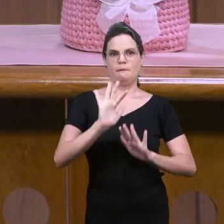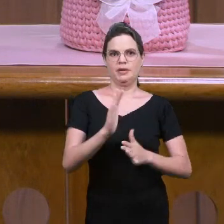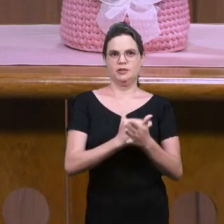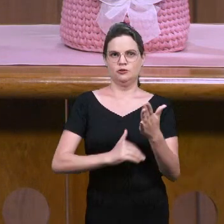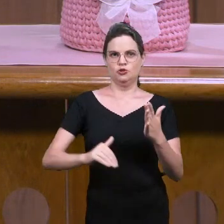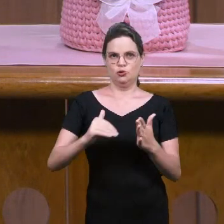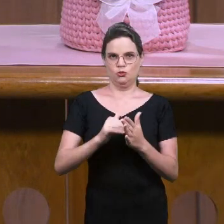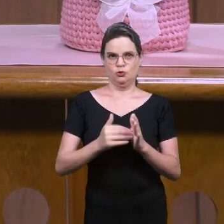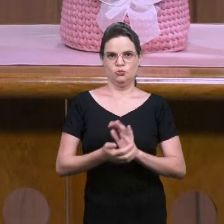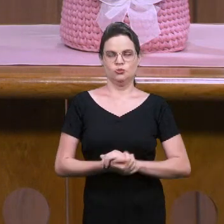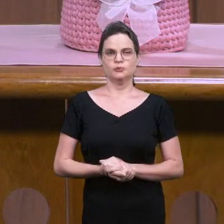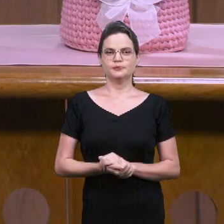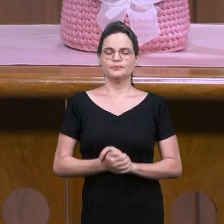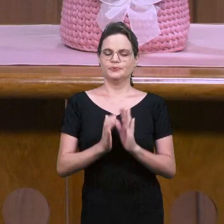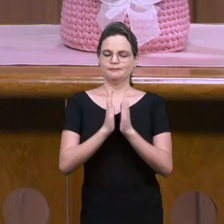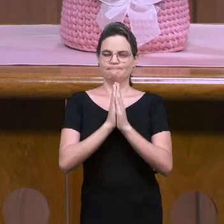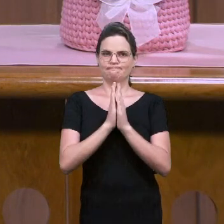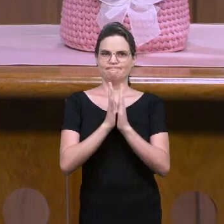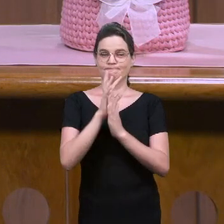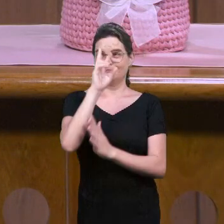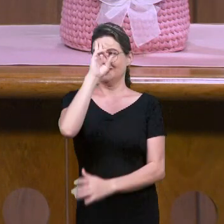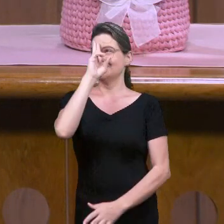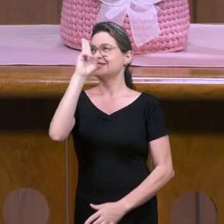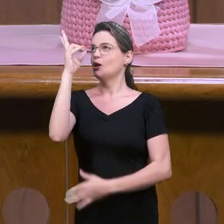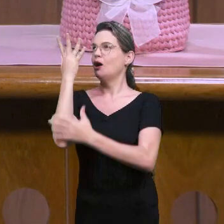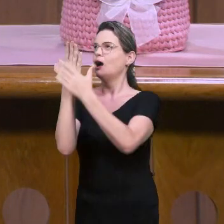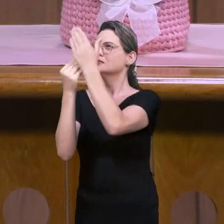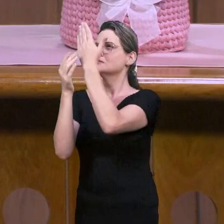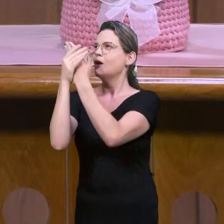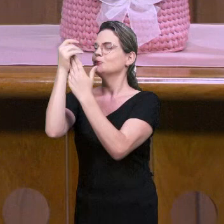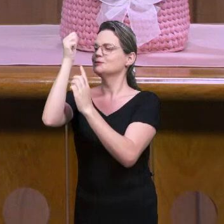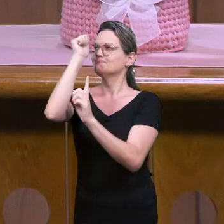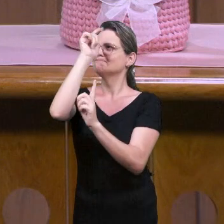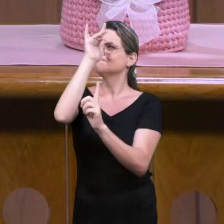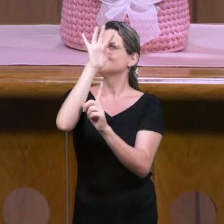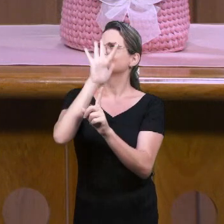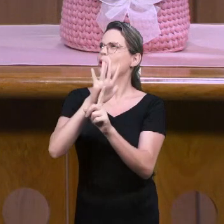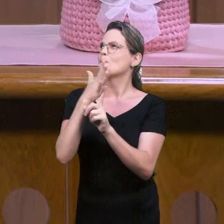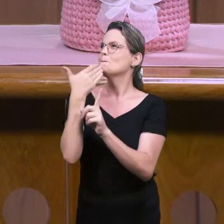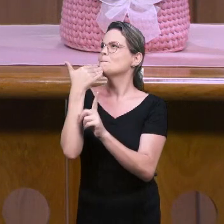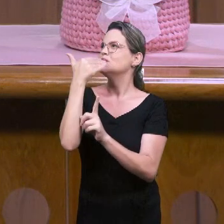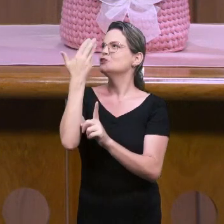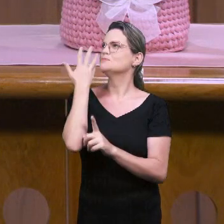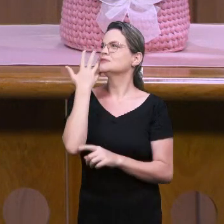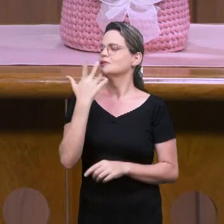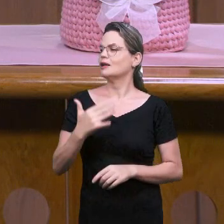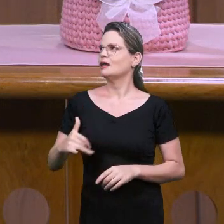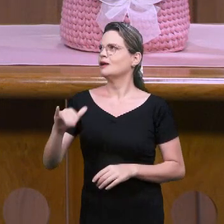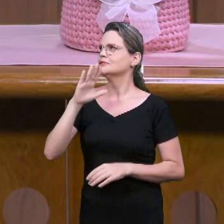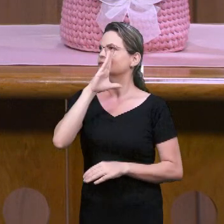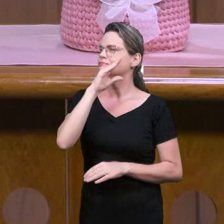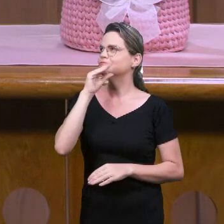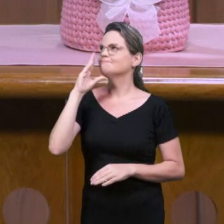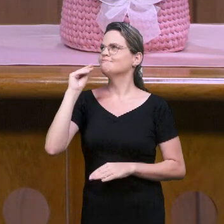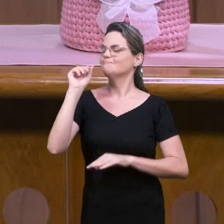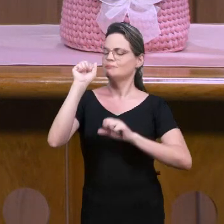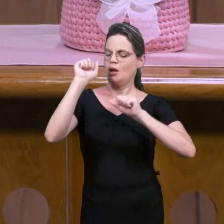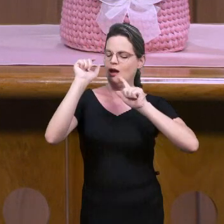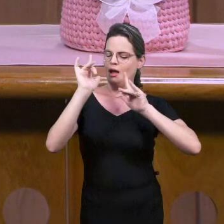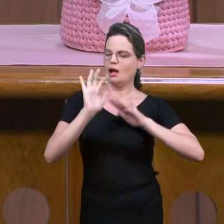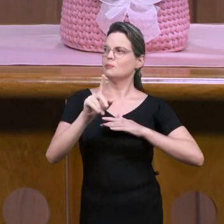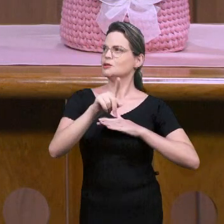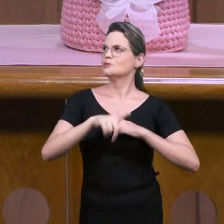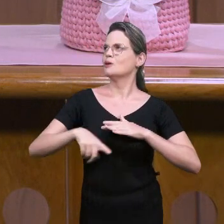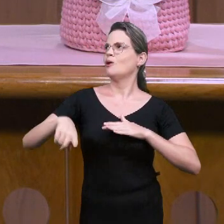tous. Seigneur Dieu, impose tes mains, nous demandons, Père, sur les enfants intermédiaires et adolescents,